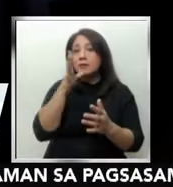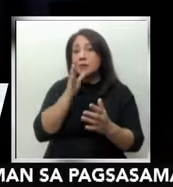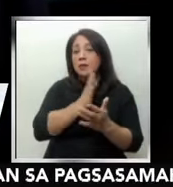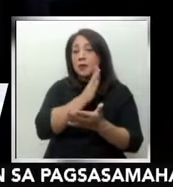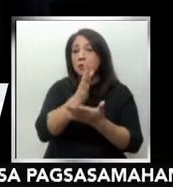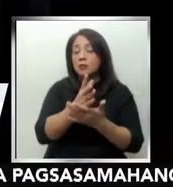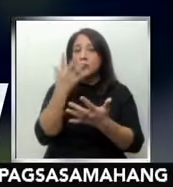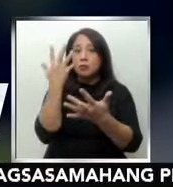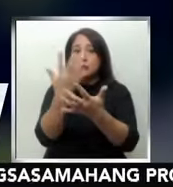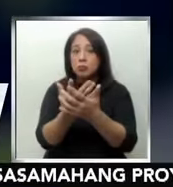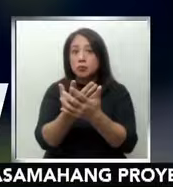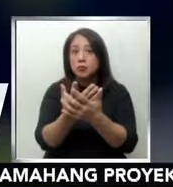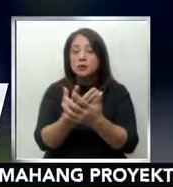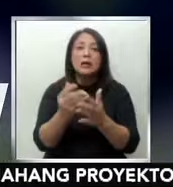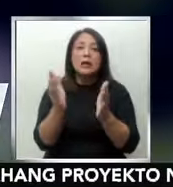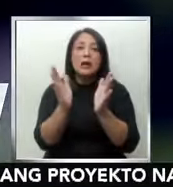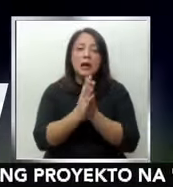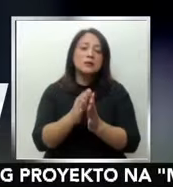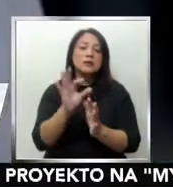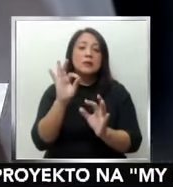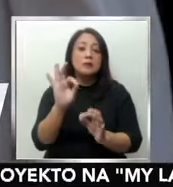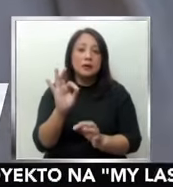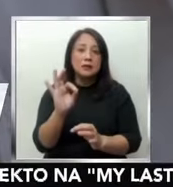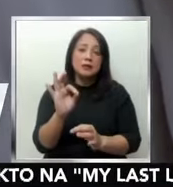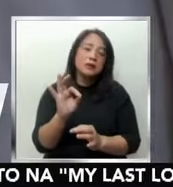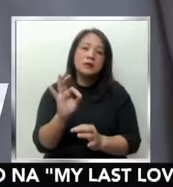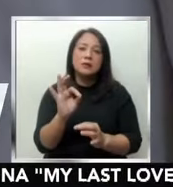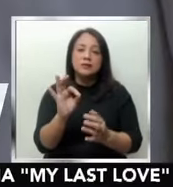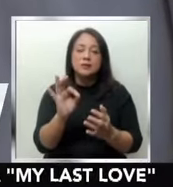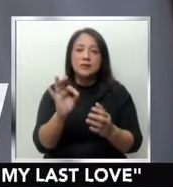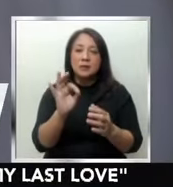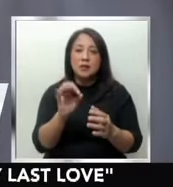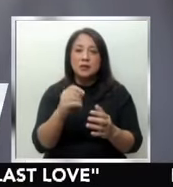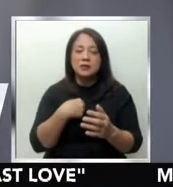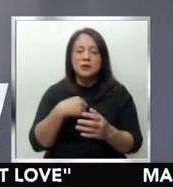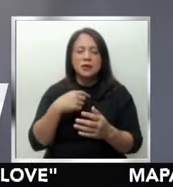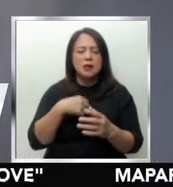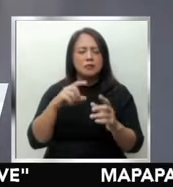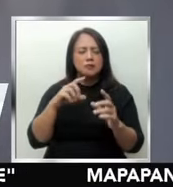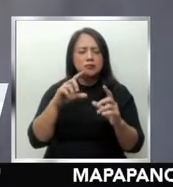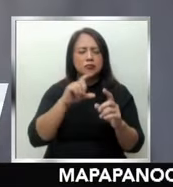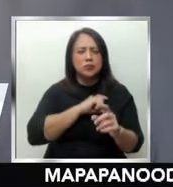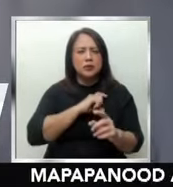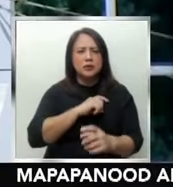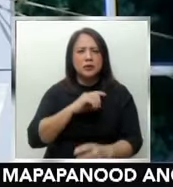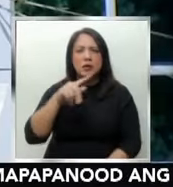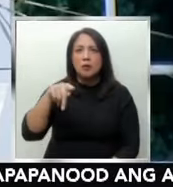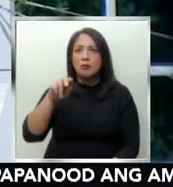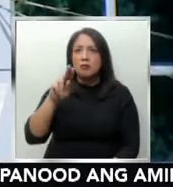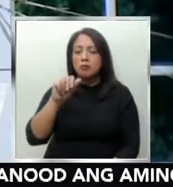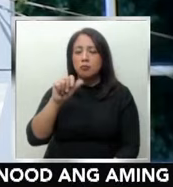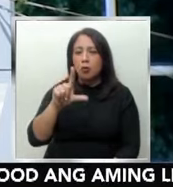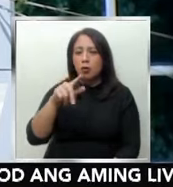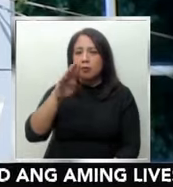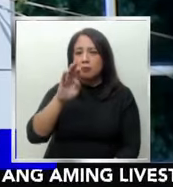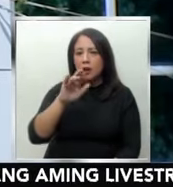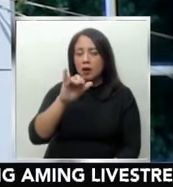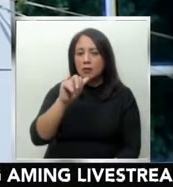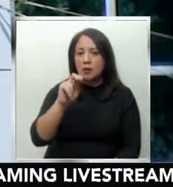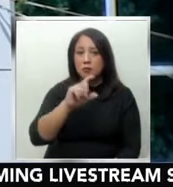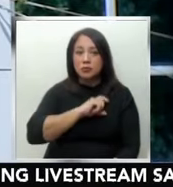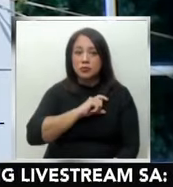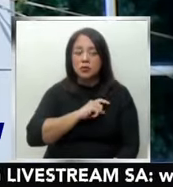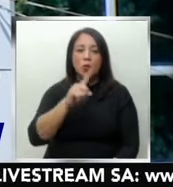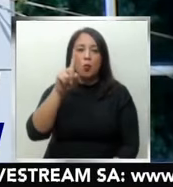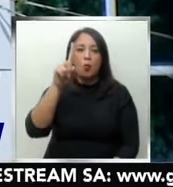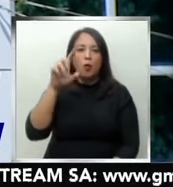niya pera ng Commander ng station 6 na si police major Paul Bry Torres nanghihingi po siya ng 100,000